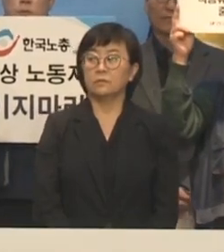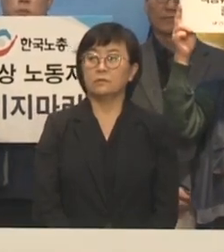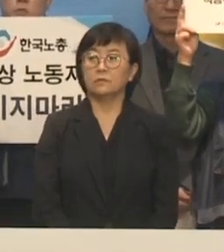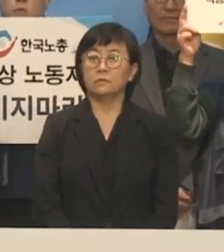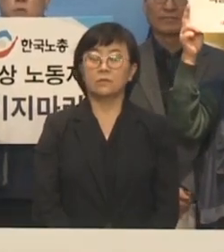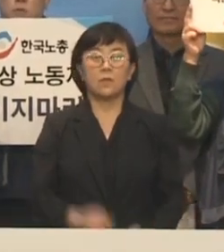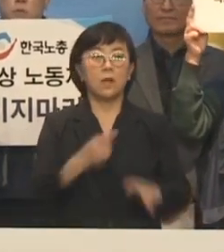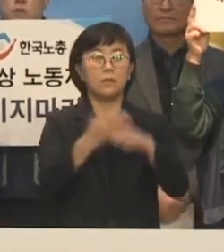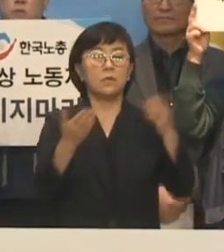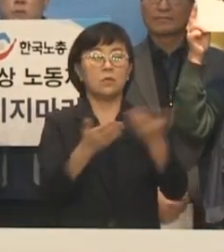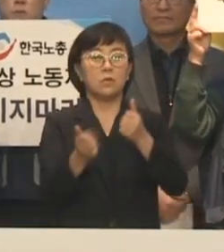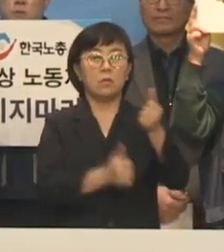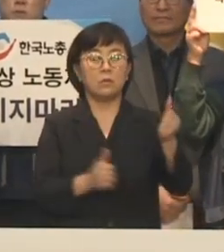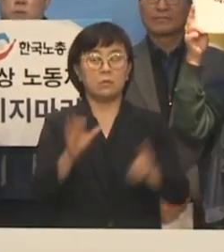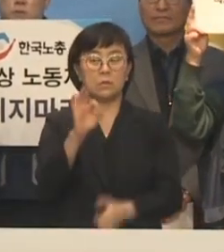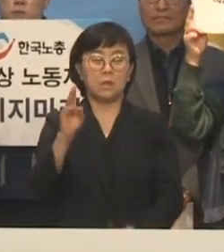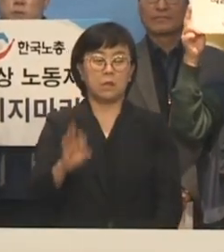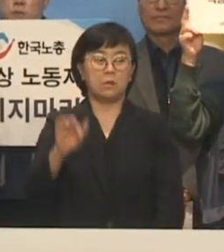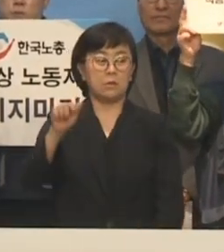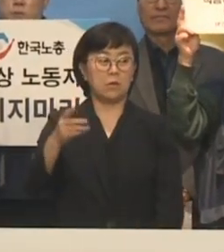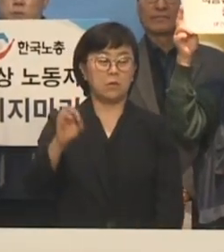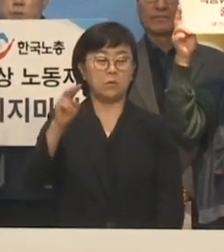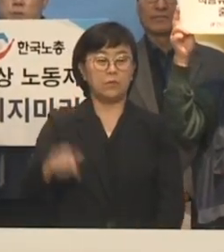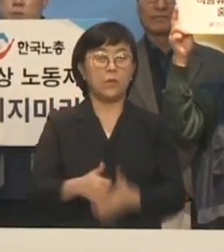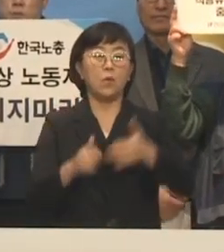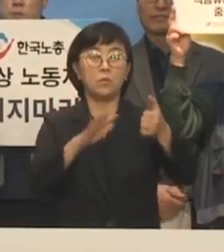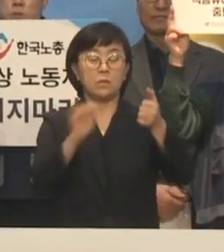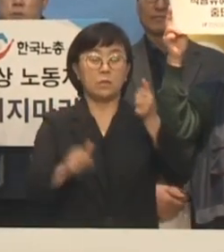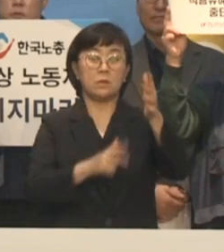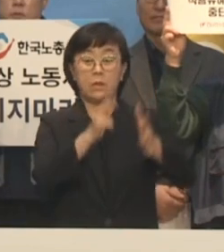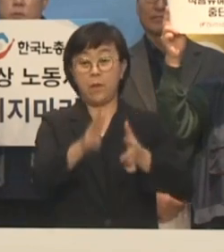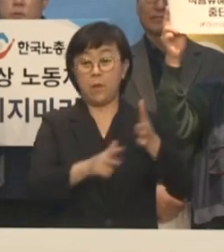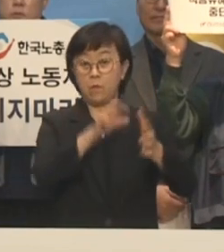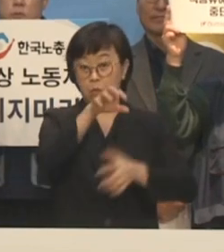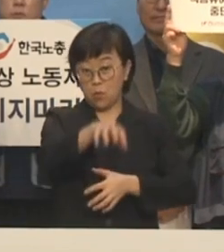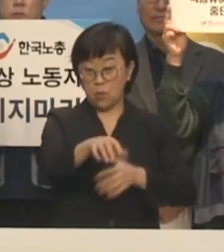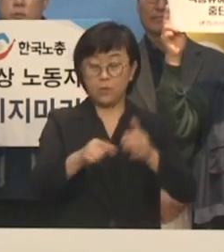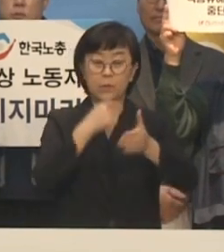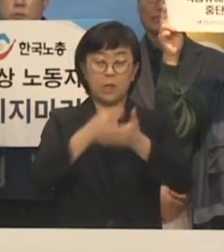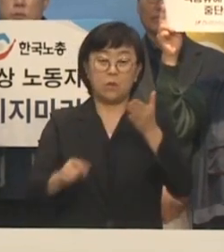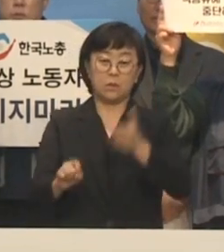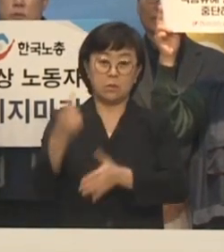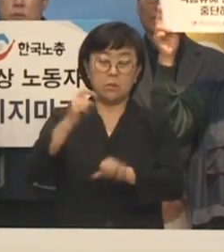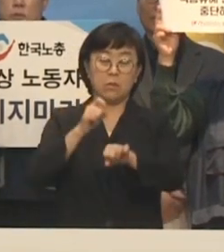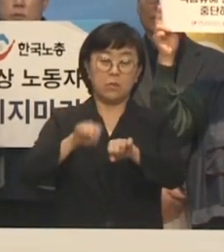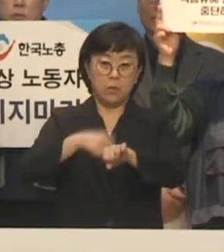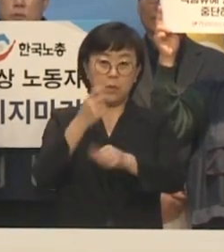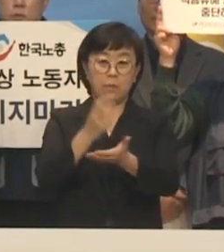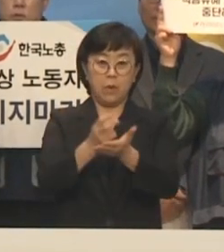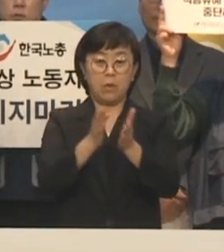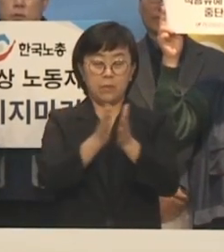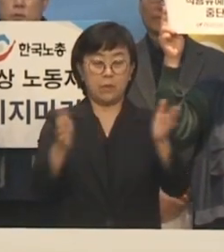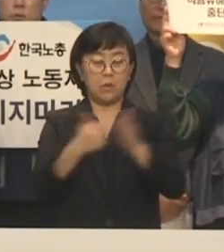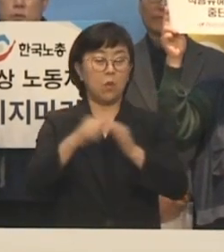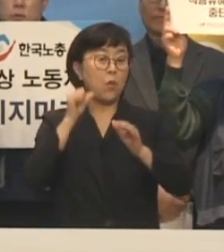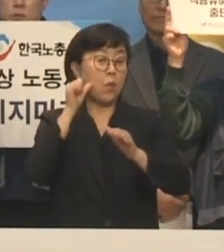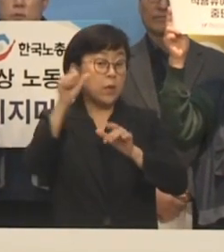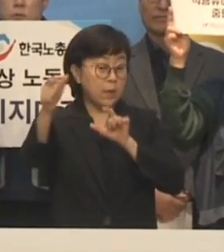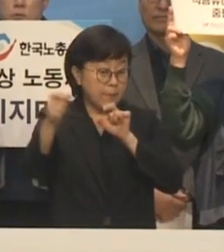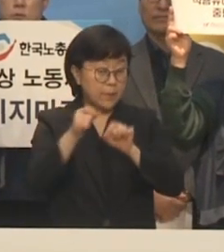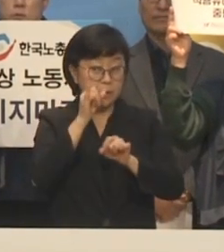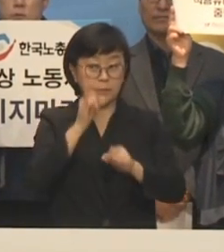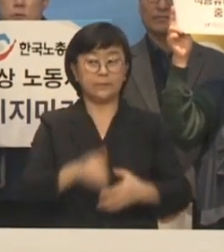네, 민주노총 위원장 양경수입니다. 50인 미만 사업의 중대재해처벌법이 적용이 5일 앞으로